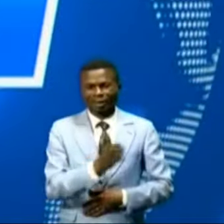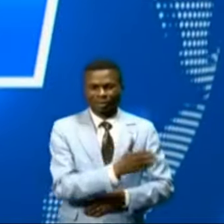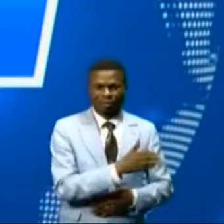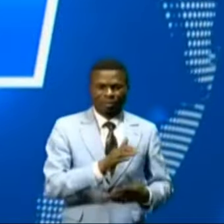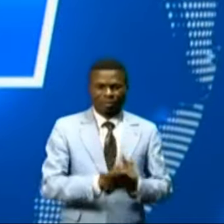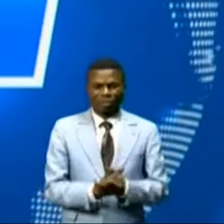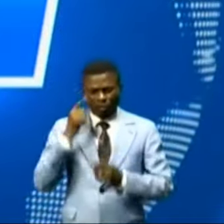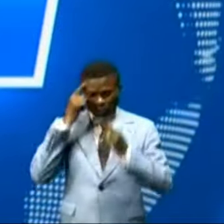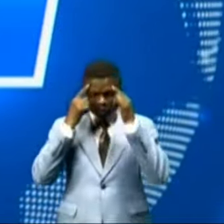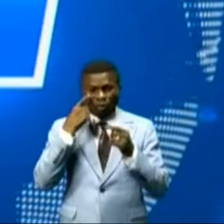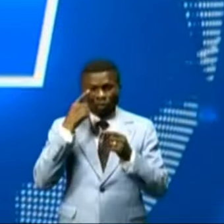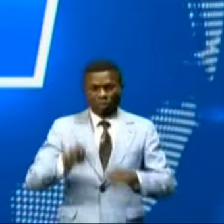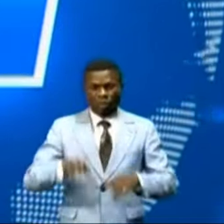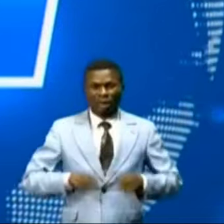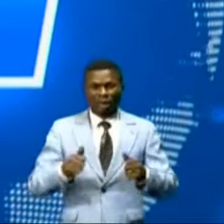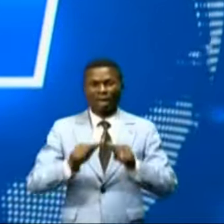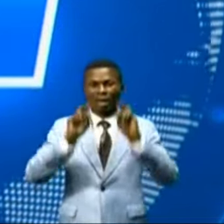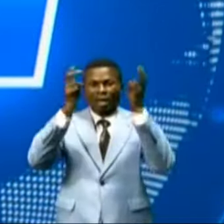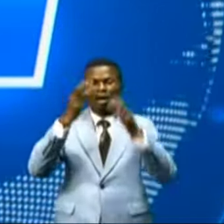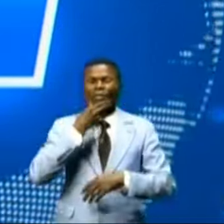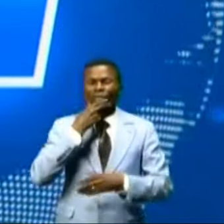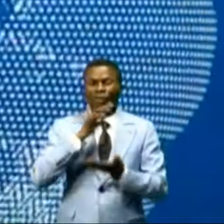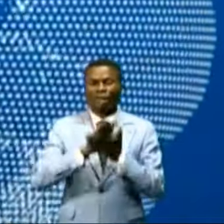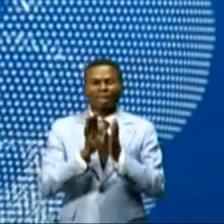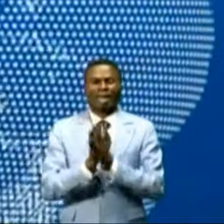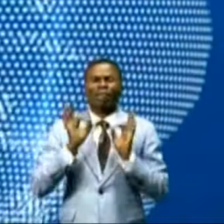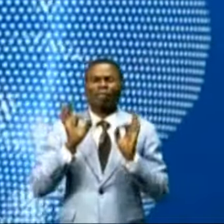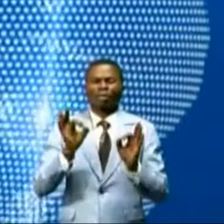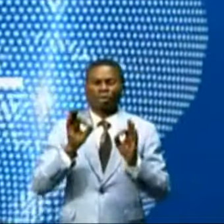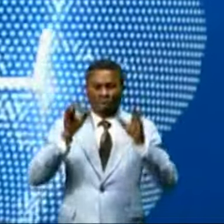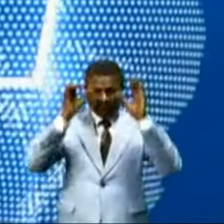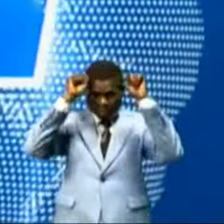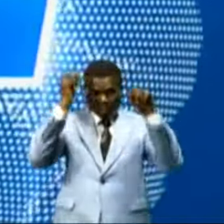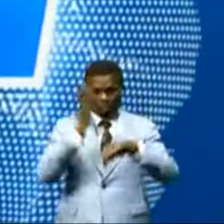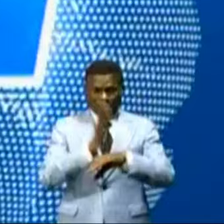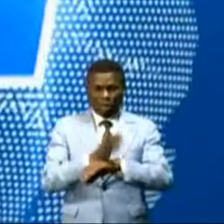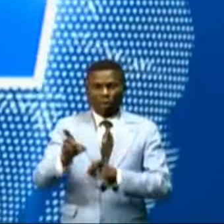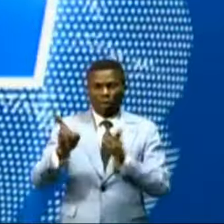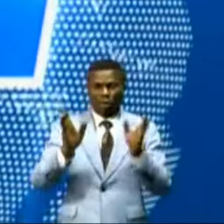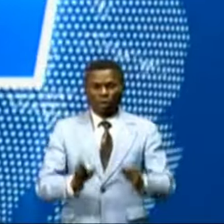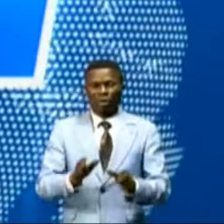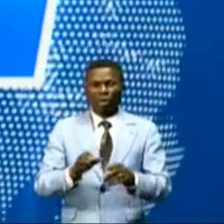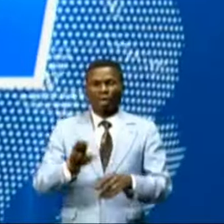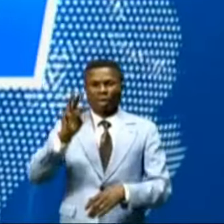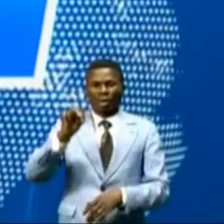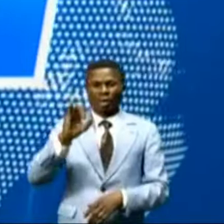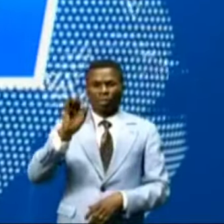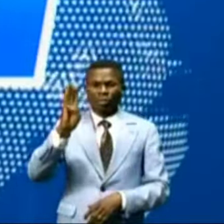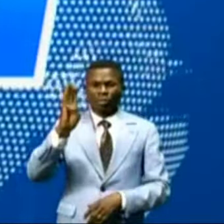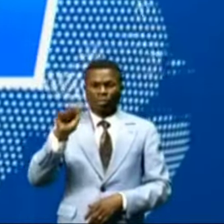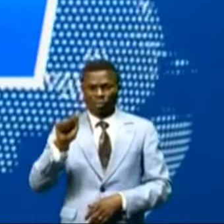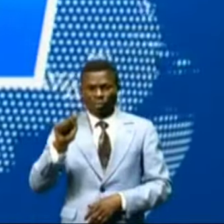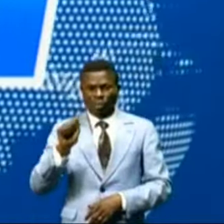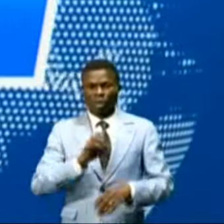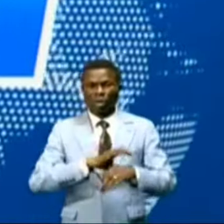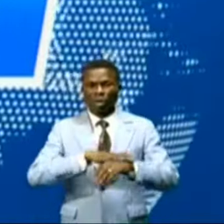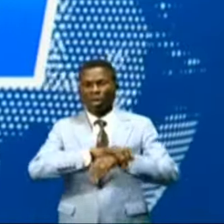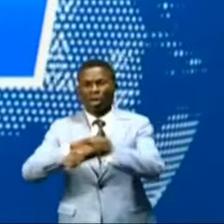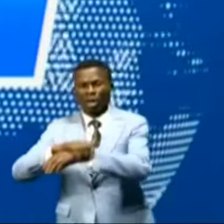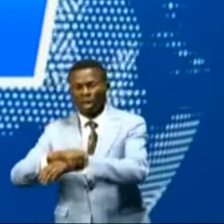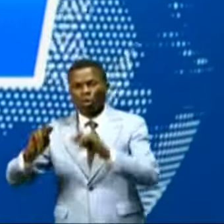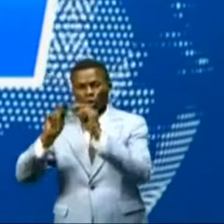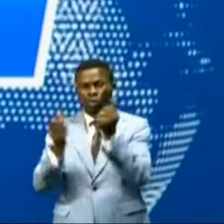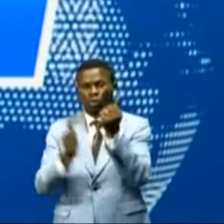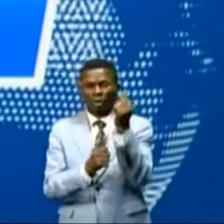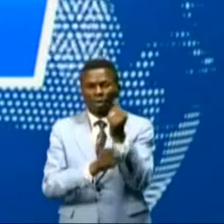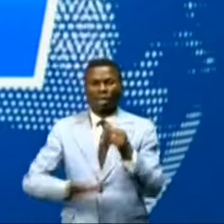Soucié de voir la ville de Mbujimayi ici modernisée, le président du conseil d'administration de la MIBA a conduit une délégation congolaise en Chine à travers